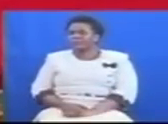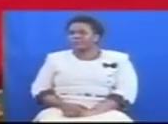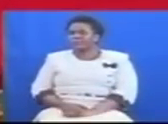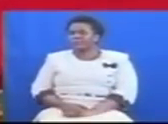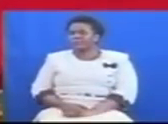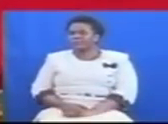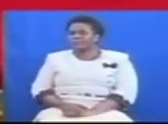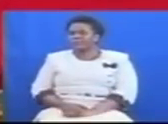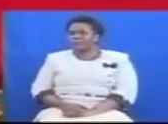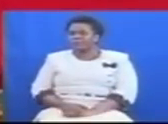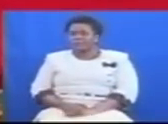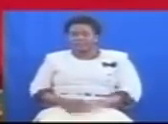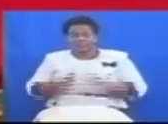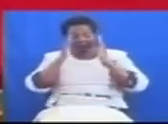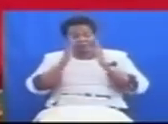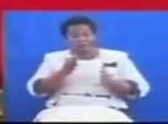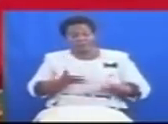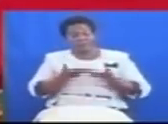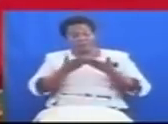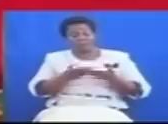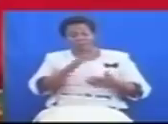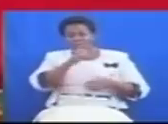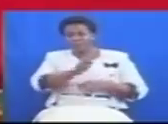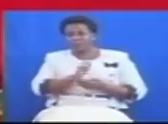kama ifuatavyo. Mheshimiwa Naibu Spika,